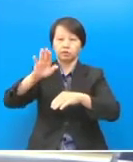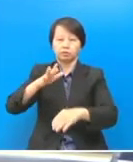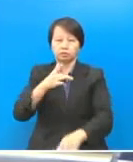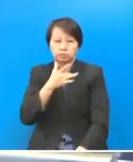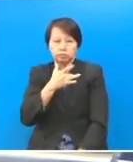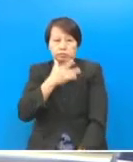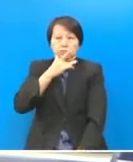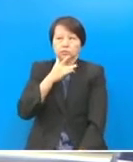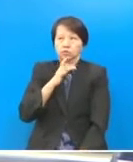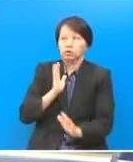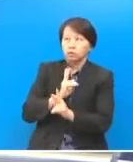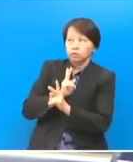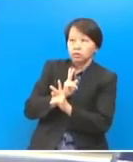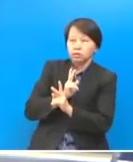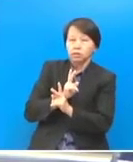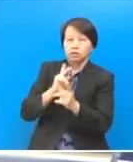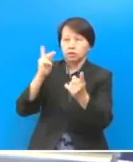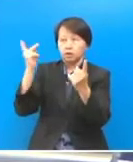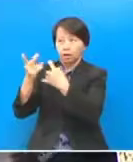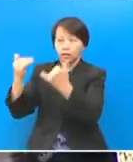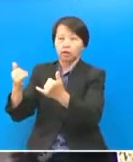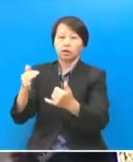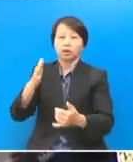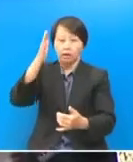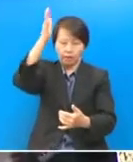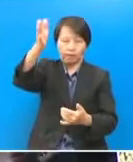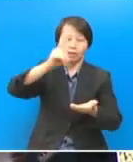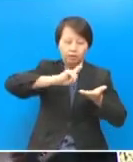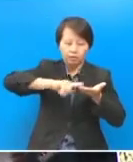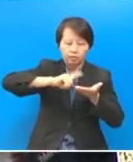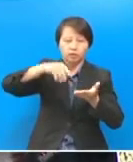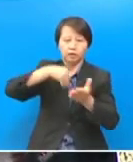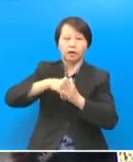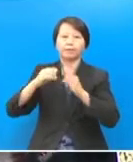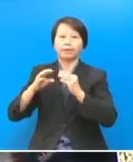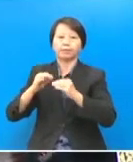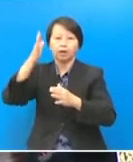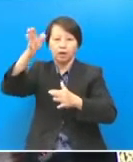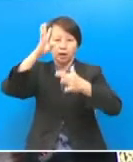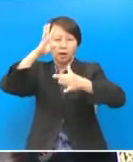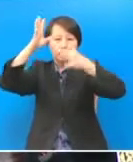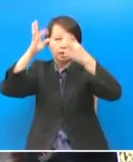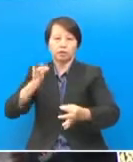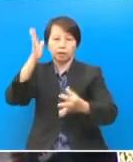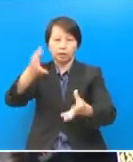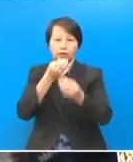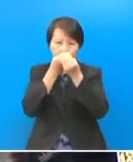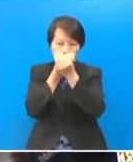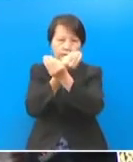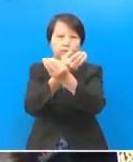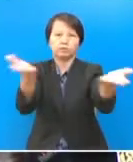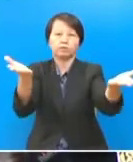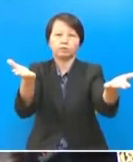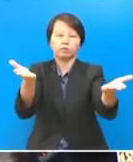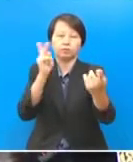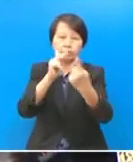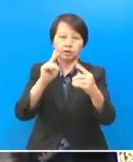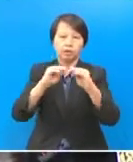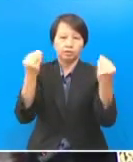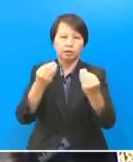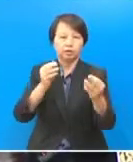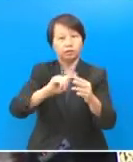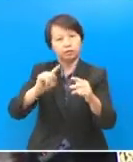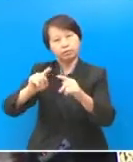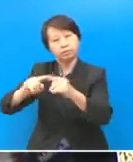sensitif kepada keras masa itu akan di sema di dalam majas yang kita bawa keputusan nagita umumkan kepada masyarakat dan